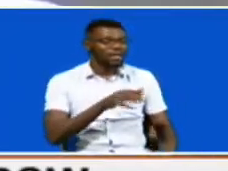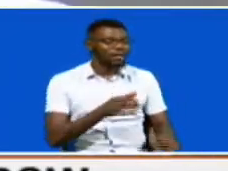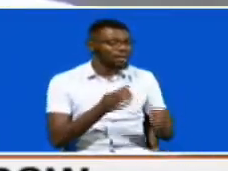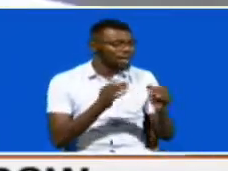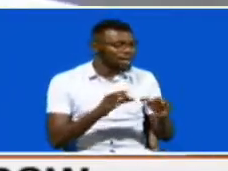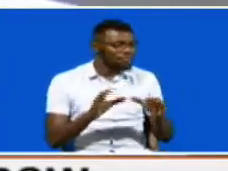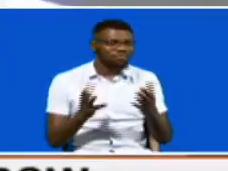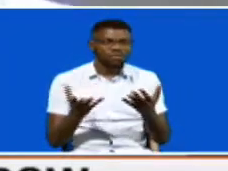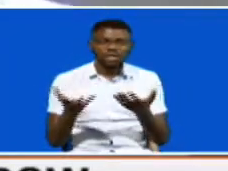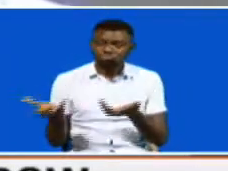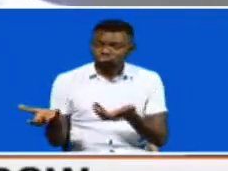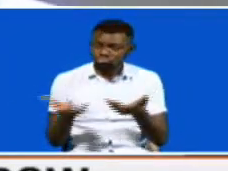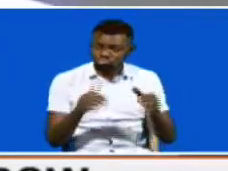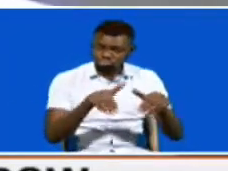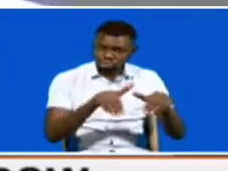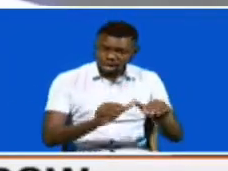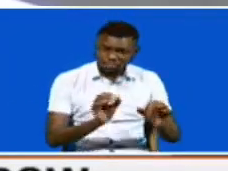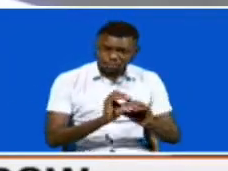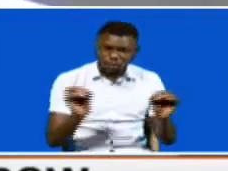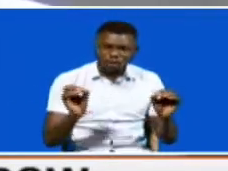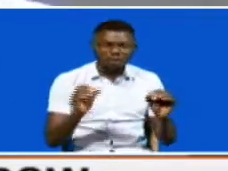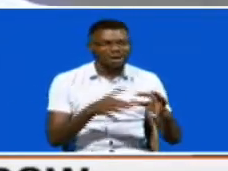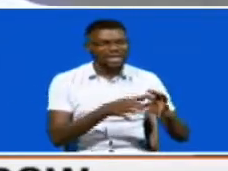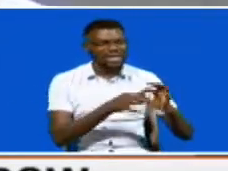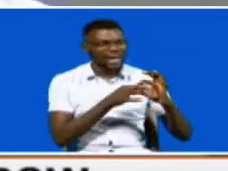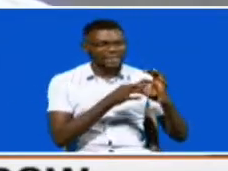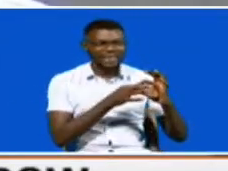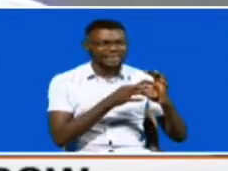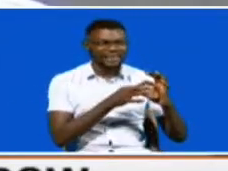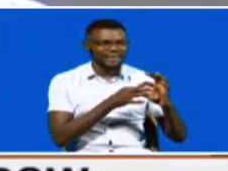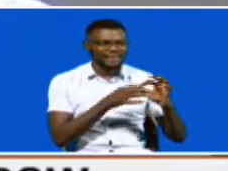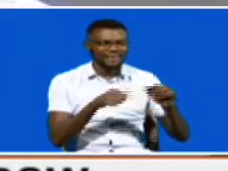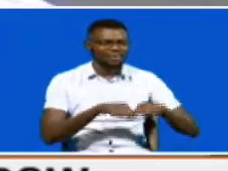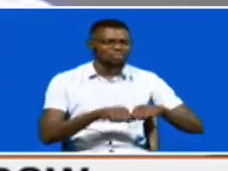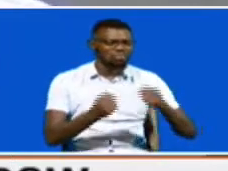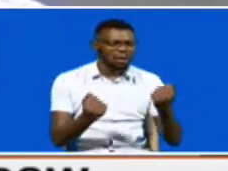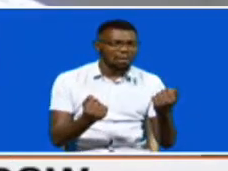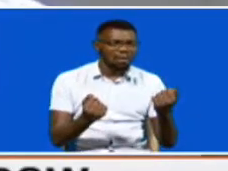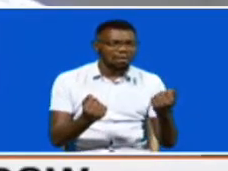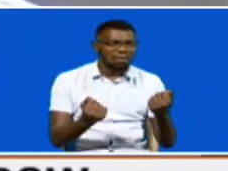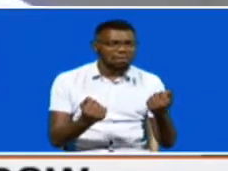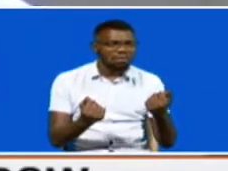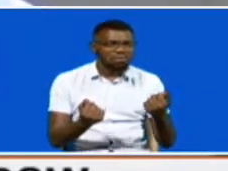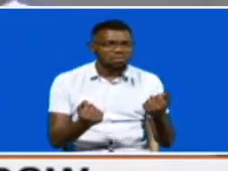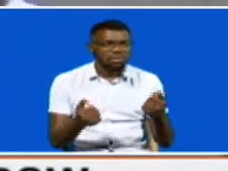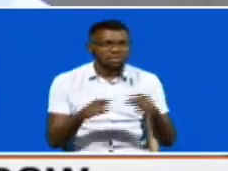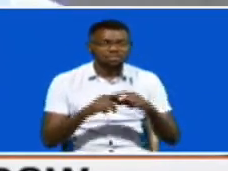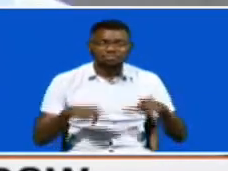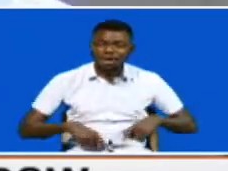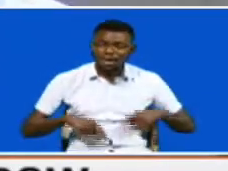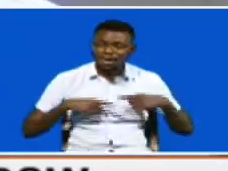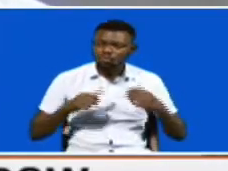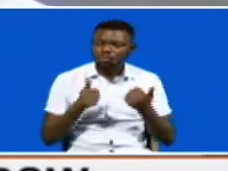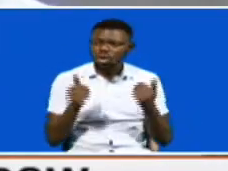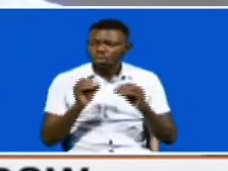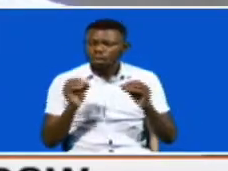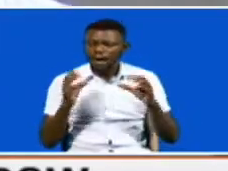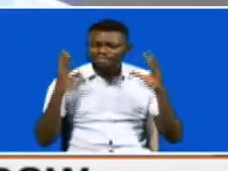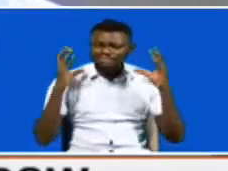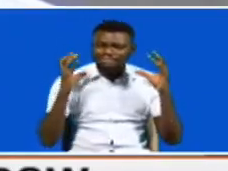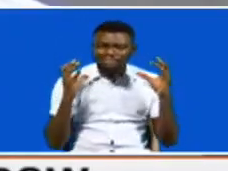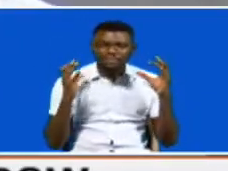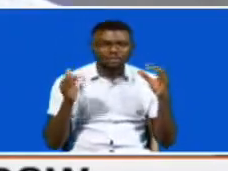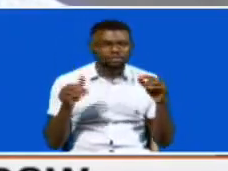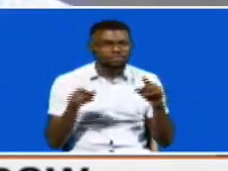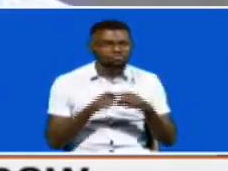hiyo, kwa kimila si vizuri. Tena pia sisi hatuwezi kuishi huko vizuri. Hawa atakufuata kwa ndoto